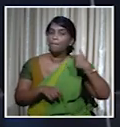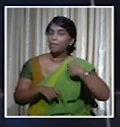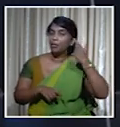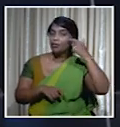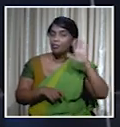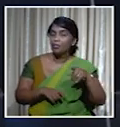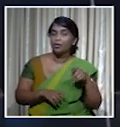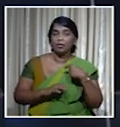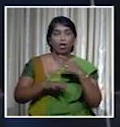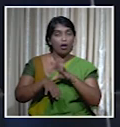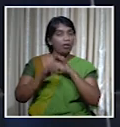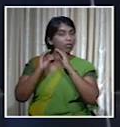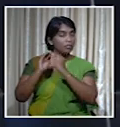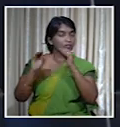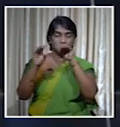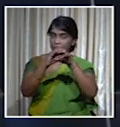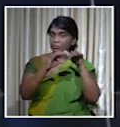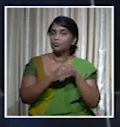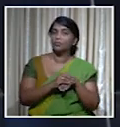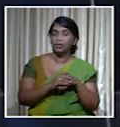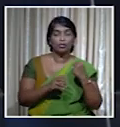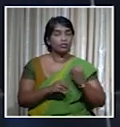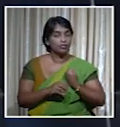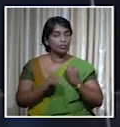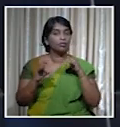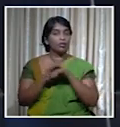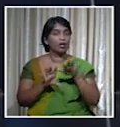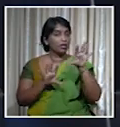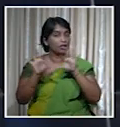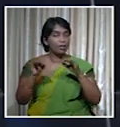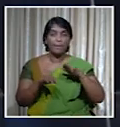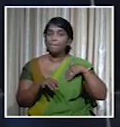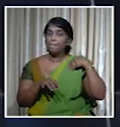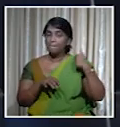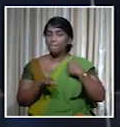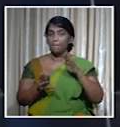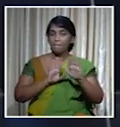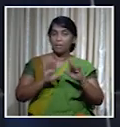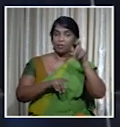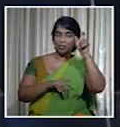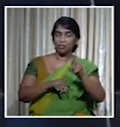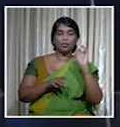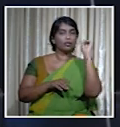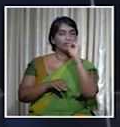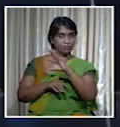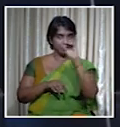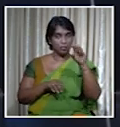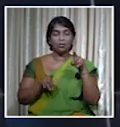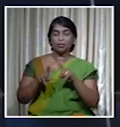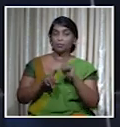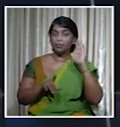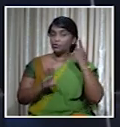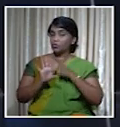තමයි අපේ රෝහල් පද්ධතිය සඳහා වෛද්‍ය ශ්‍රේෂ්ඨයෙන් තෝරාගත් ප්‍රධාන පරිපාලන නිලධාරීන් පත් කිරීම. ඒ සඳහා